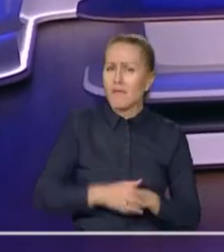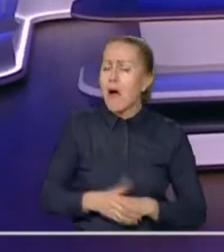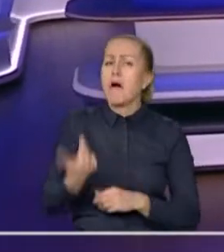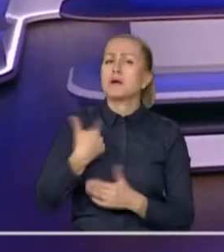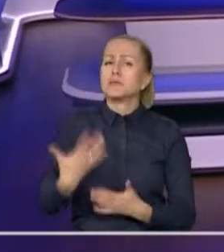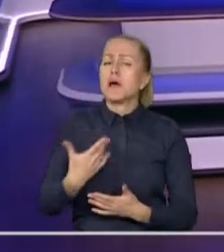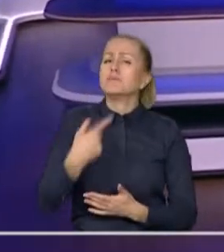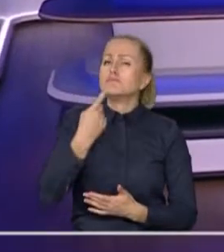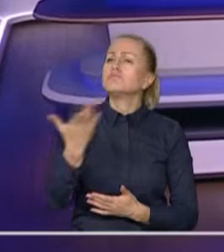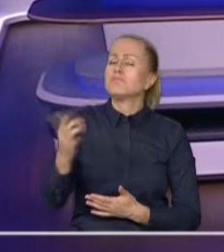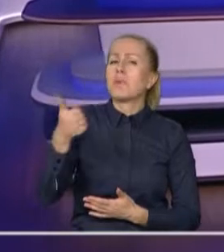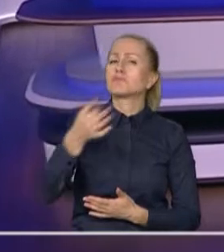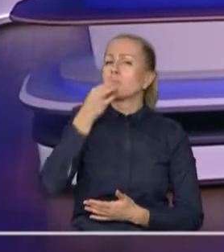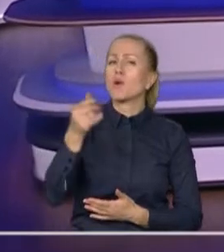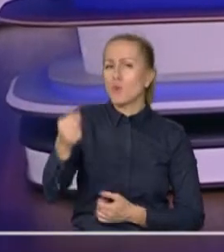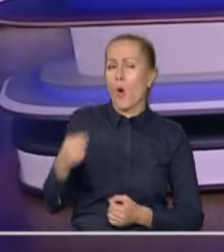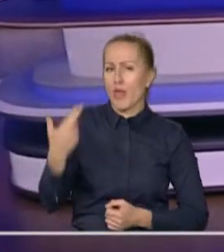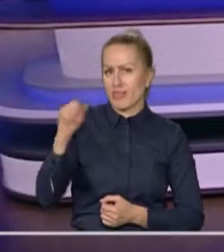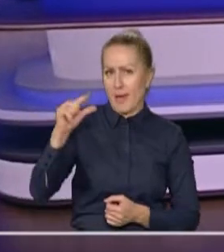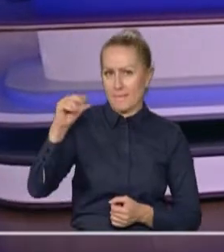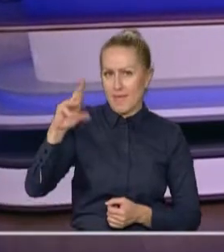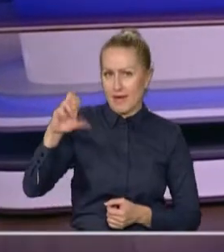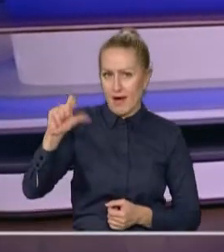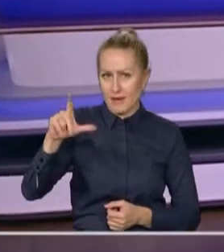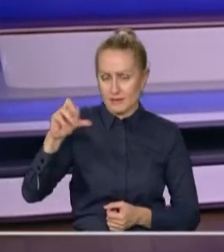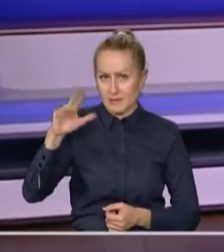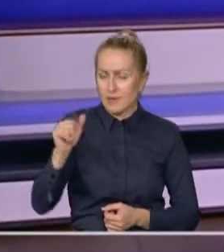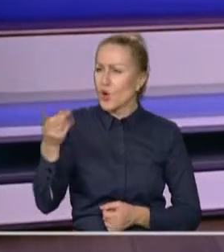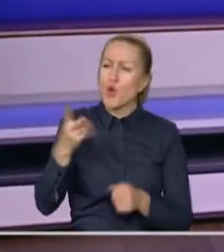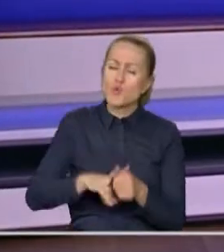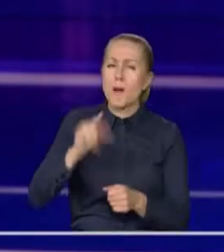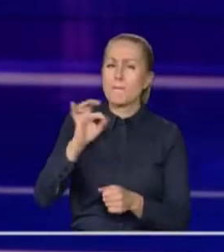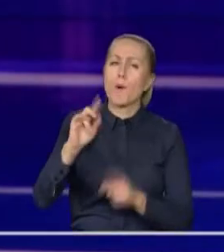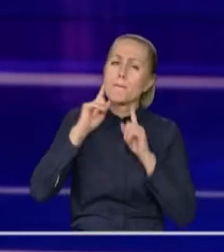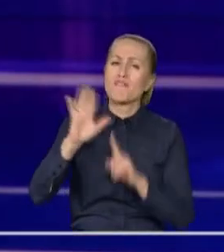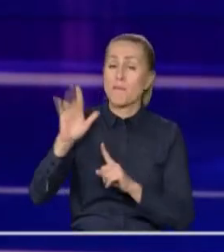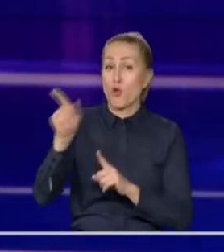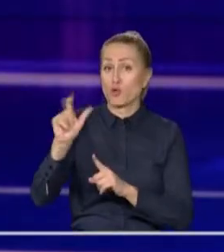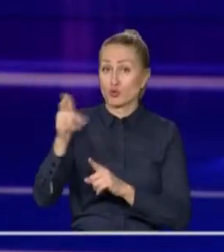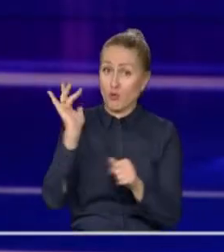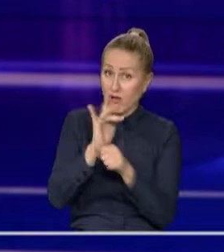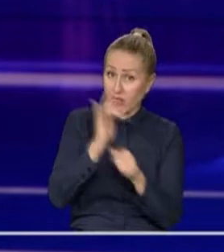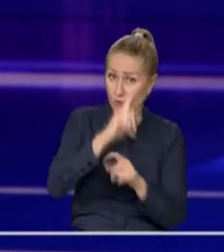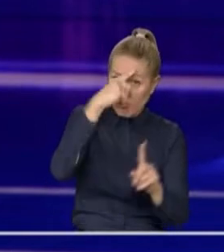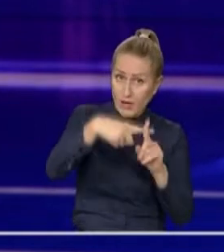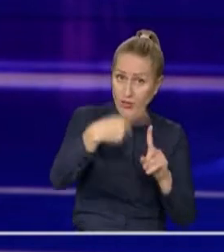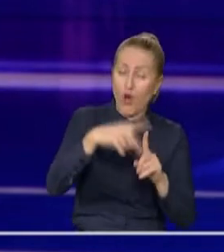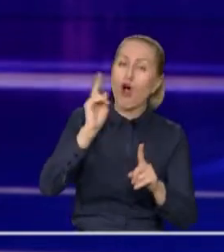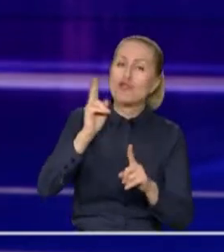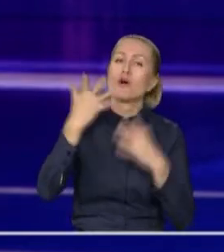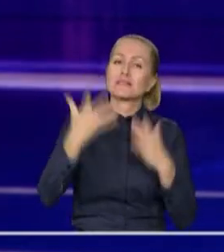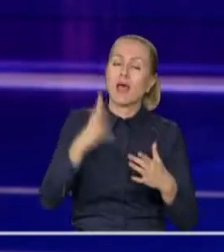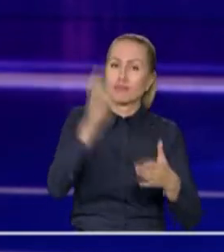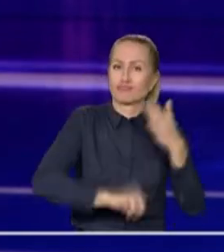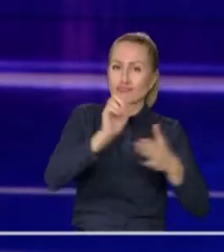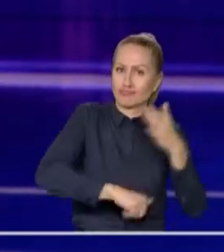pana posła Napieralskiego. Która Platforma Obywatelska jest prawdziwa? Ta, która krytykuje katolików i chce